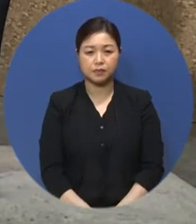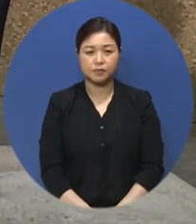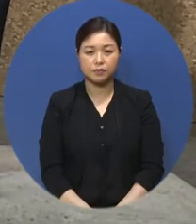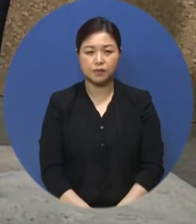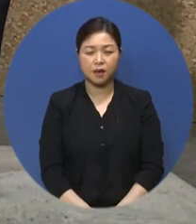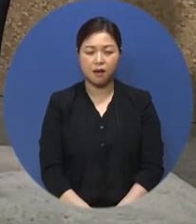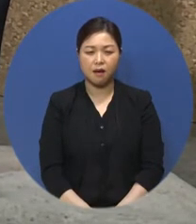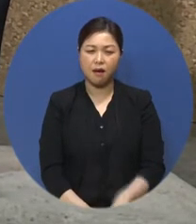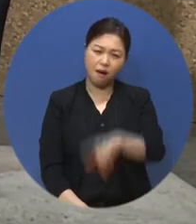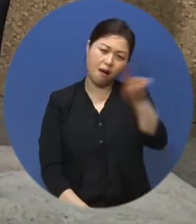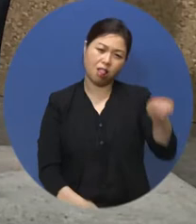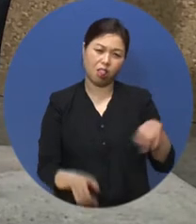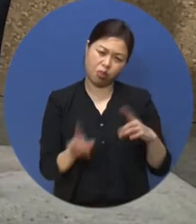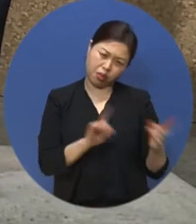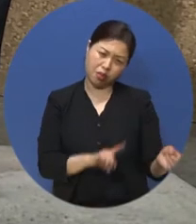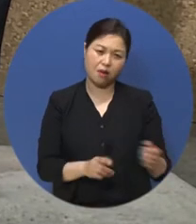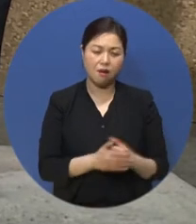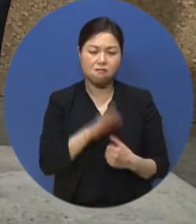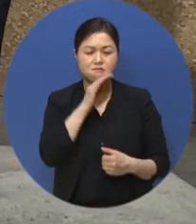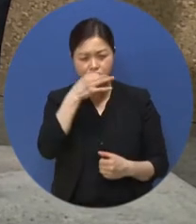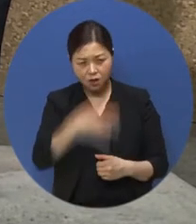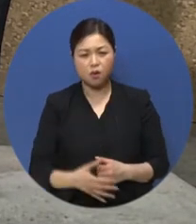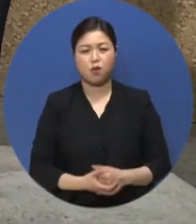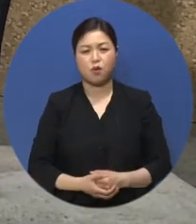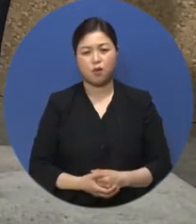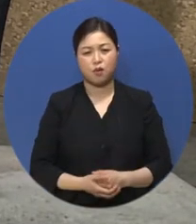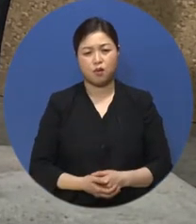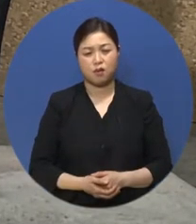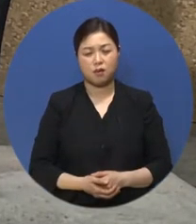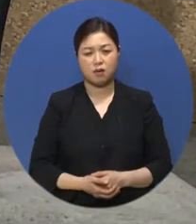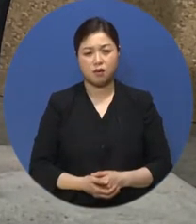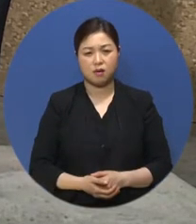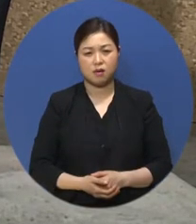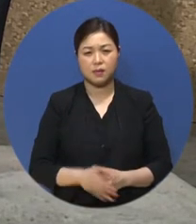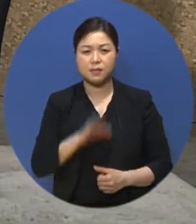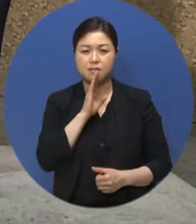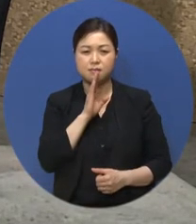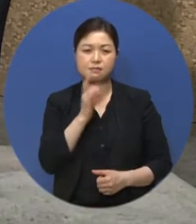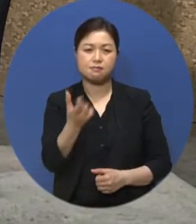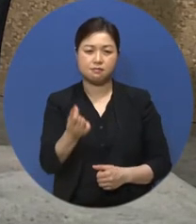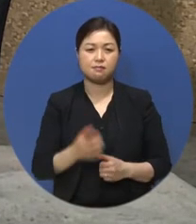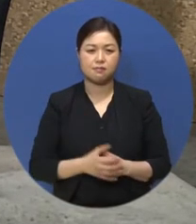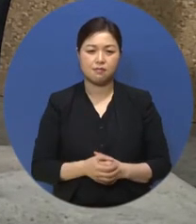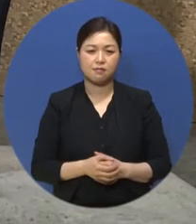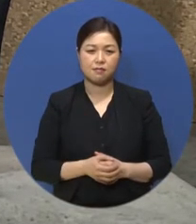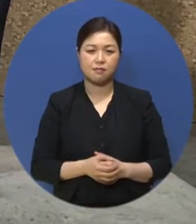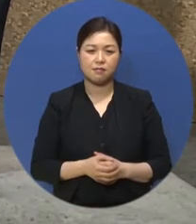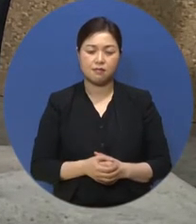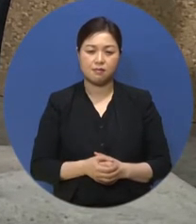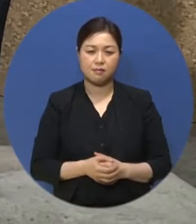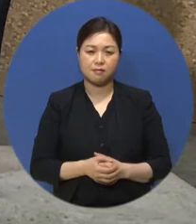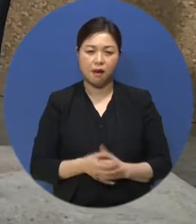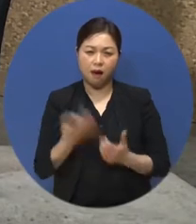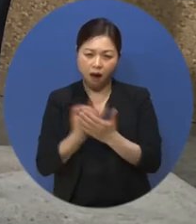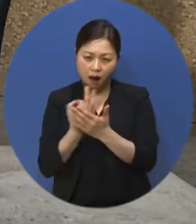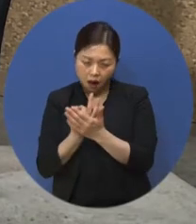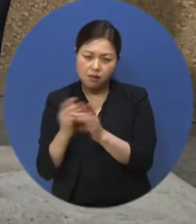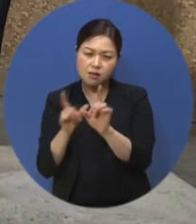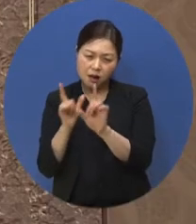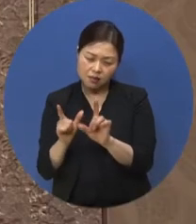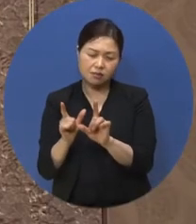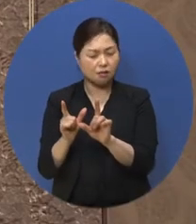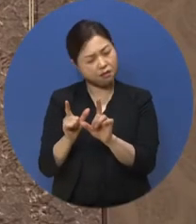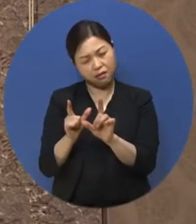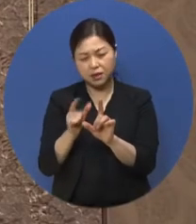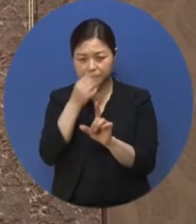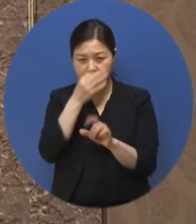좀 지쳐가는 것 같아요. 하는 거 진짜 힘들어 합니다. 네. 다. 그러니까요. 또 네, 그게 이렇게 생계가 달린 분들은. 그래서 나라에서는